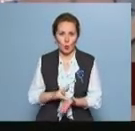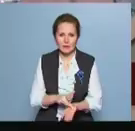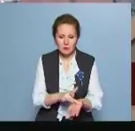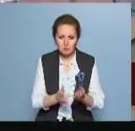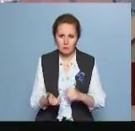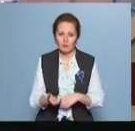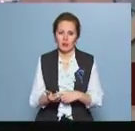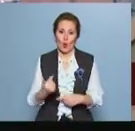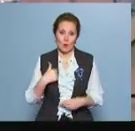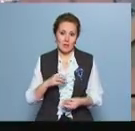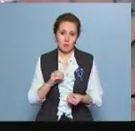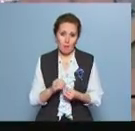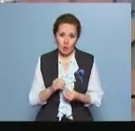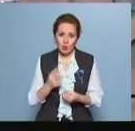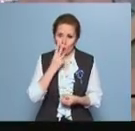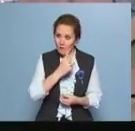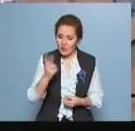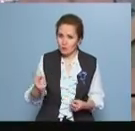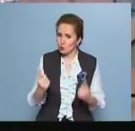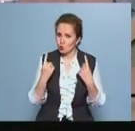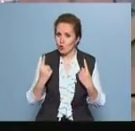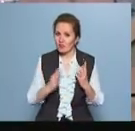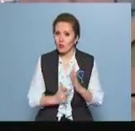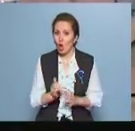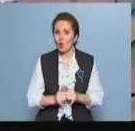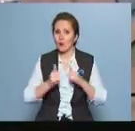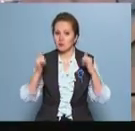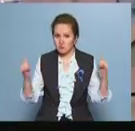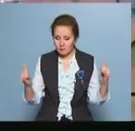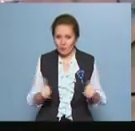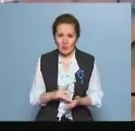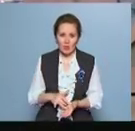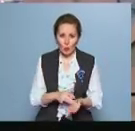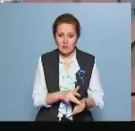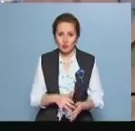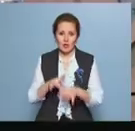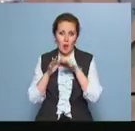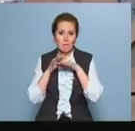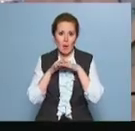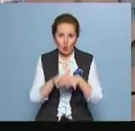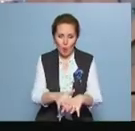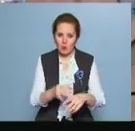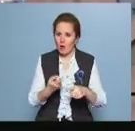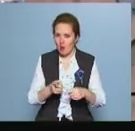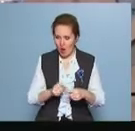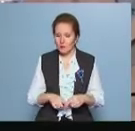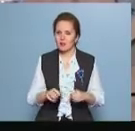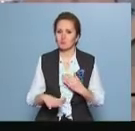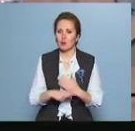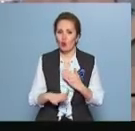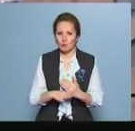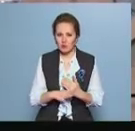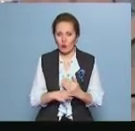У нас по-прежнему мы видим существенный рост в туристическом потоке. Этому будет способствовать